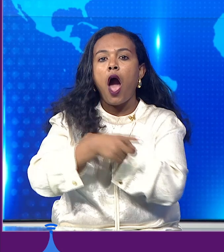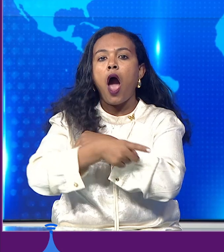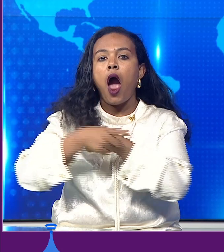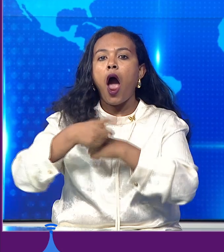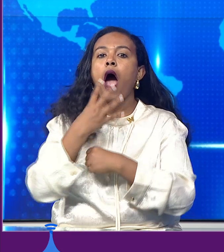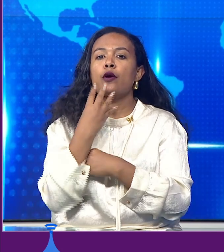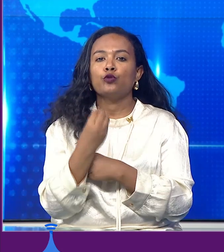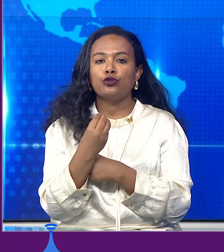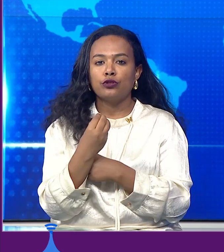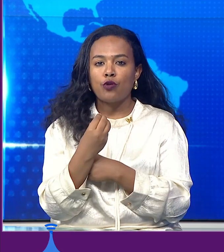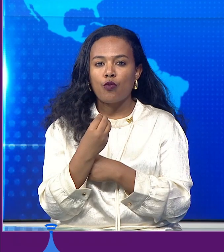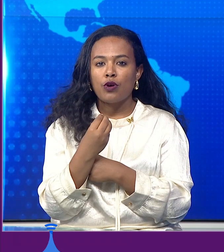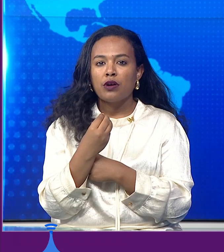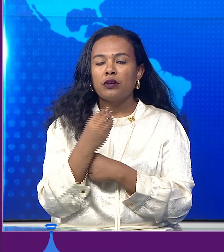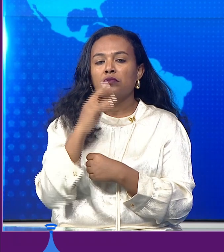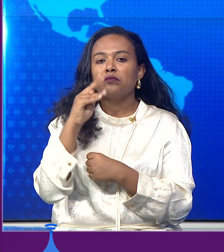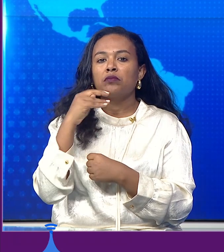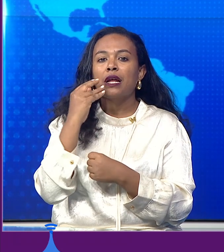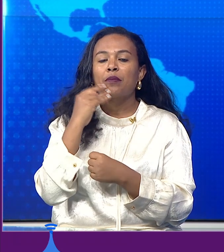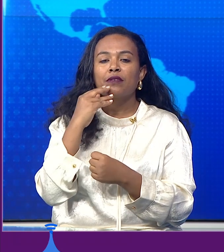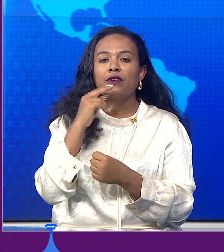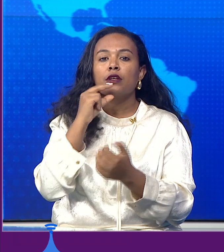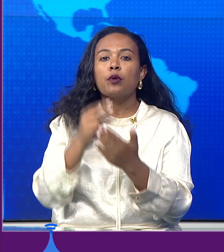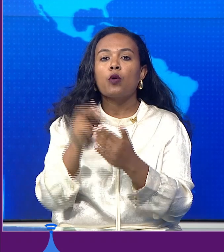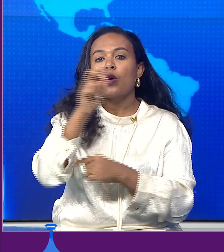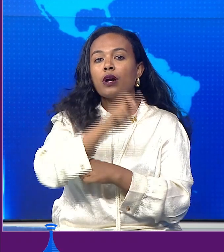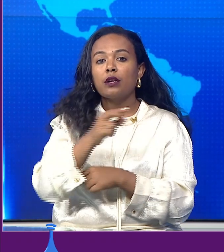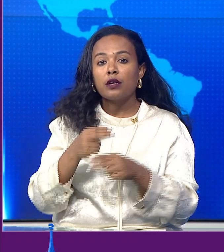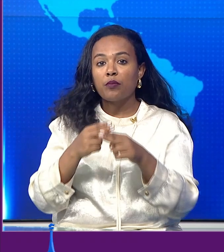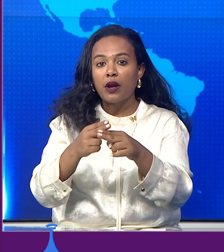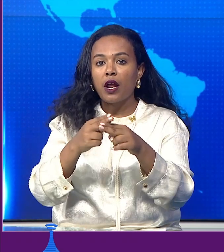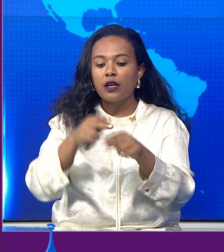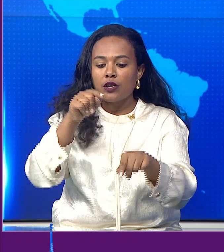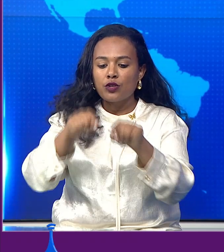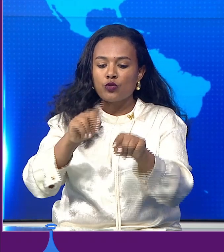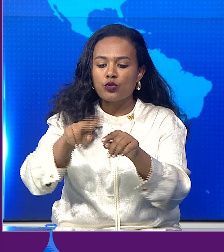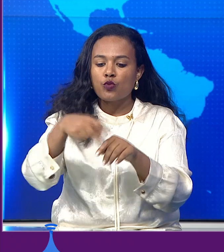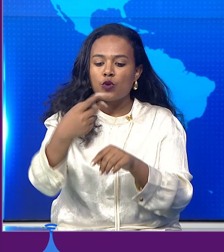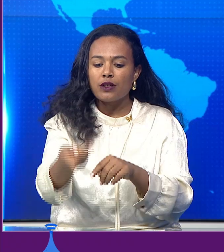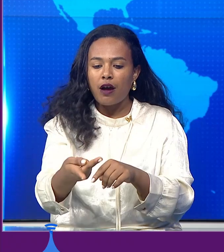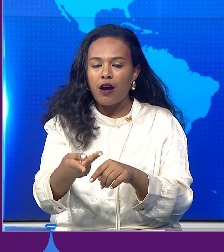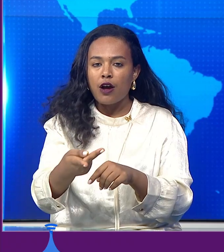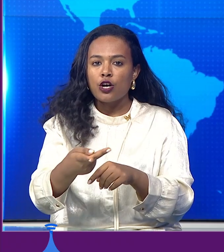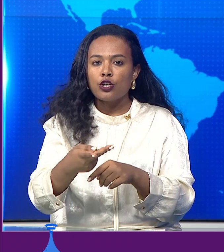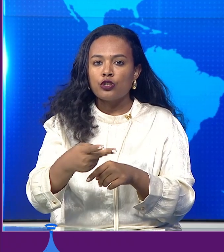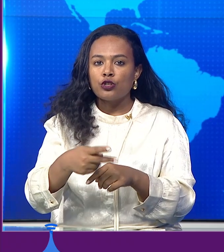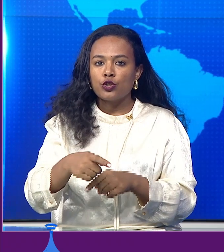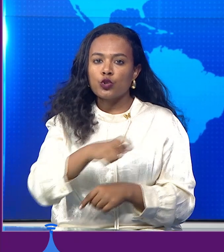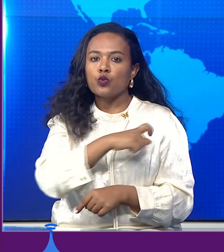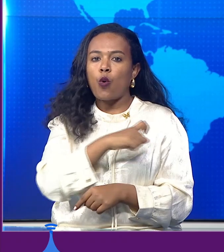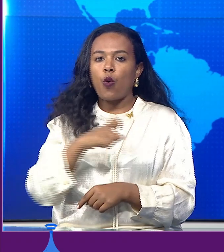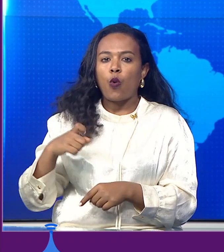በጎ የበጎ መዓዛ ቀን ይባላል። ማርያም ተፍረት ከእግሩ ስር ወድቃ ሽቶ ያፈሰሰችበት ዕለት